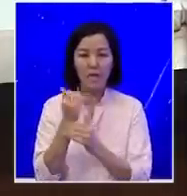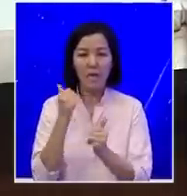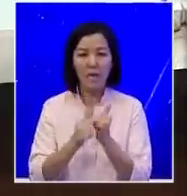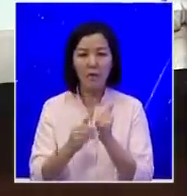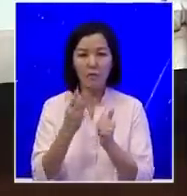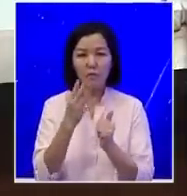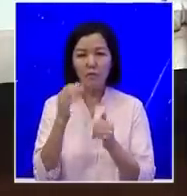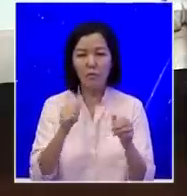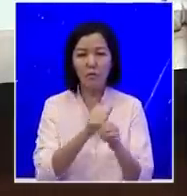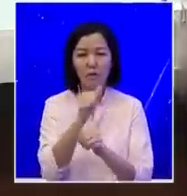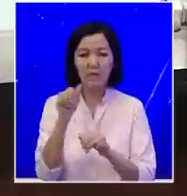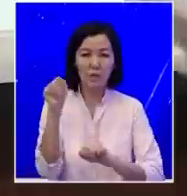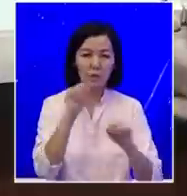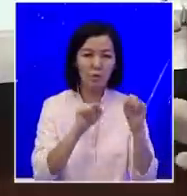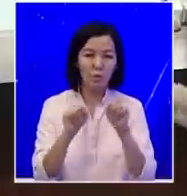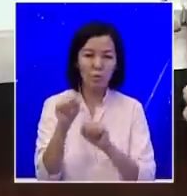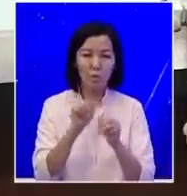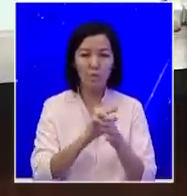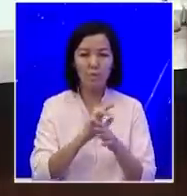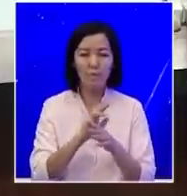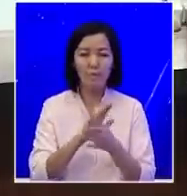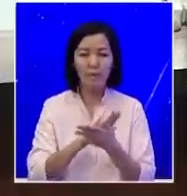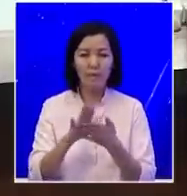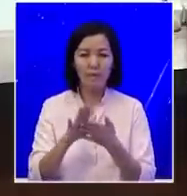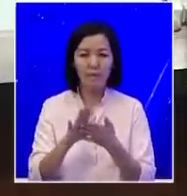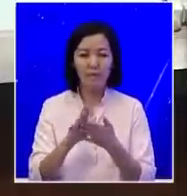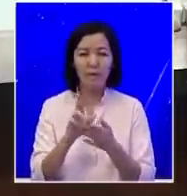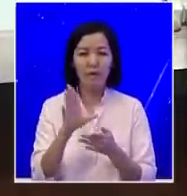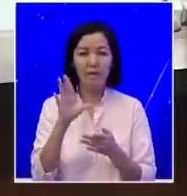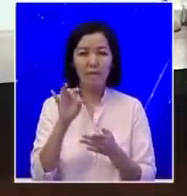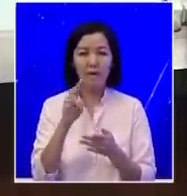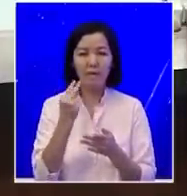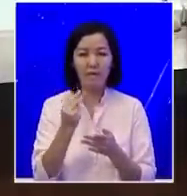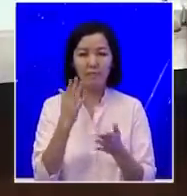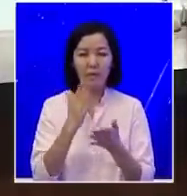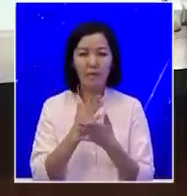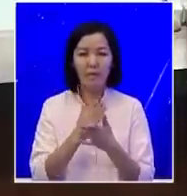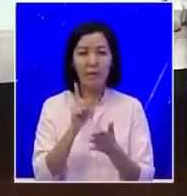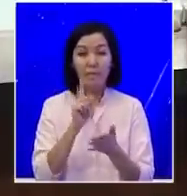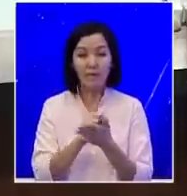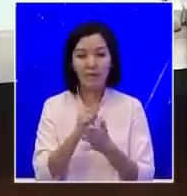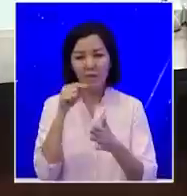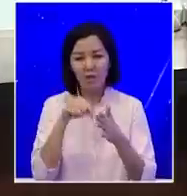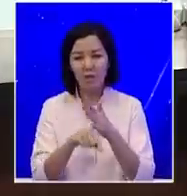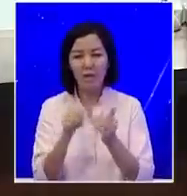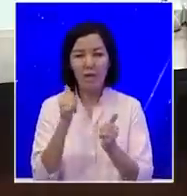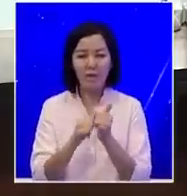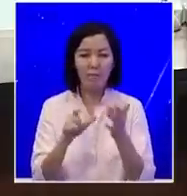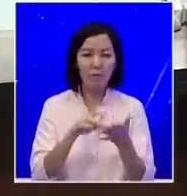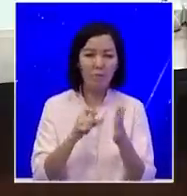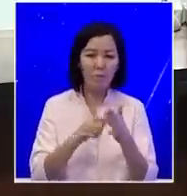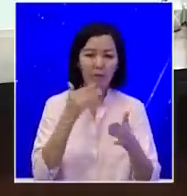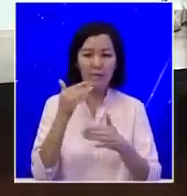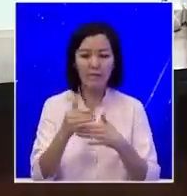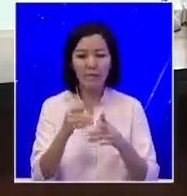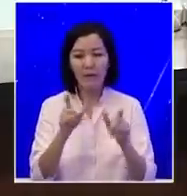сайын дезинфекция жасалынамыз. Және біздің ломбардта кварц бар. Міндетті түрде ішкі әрбір бөлмені сыртқы